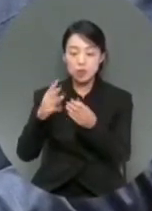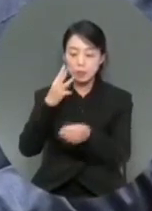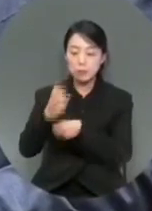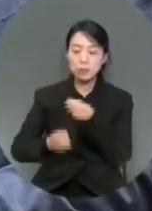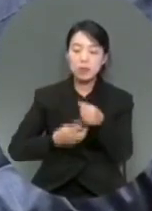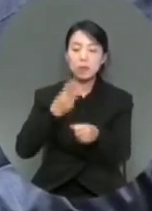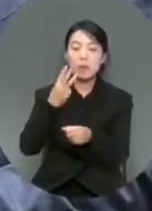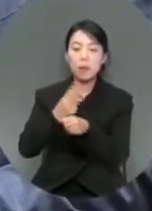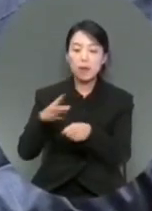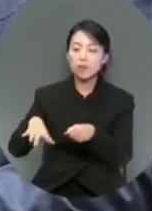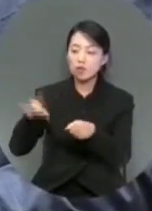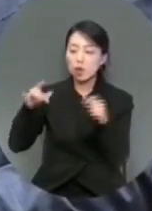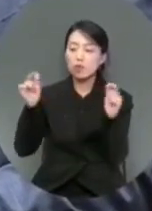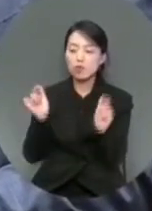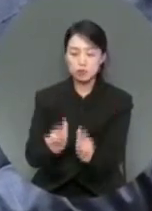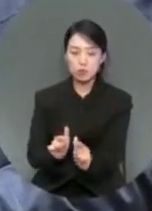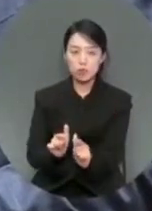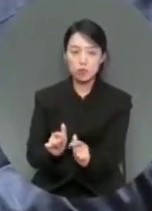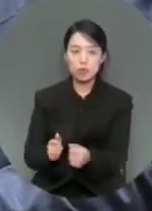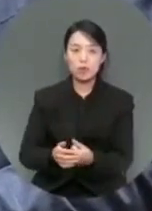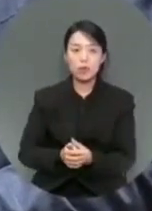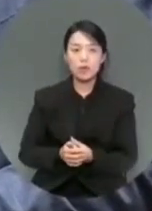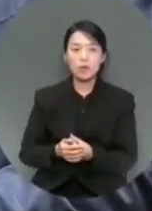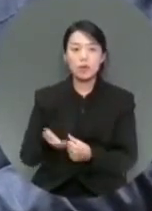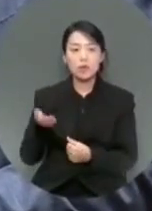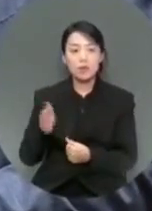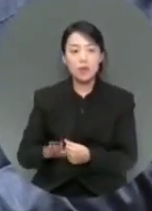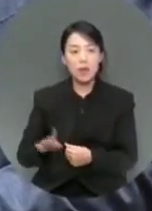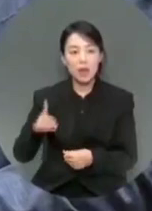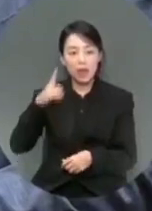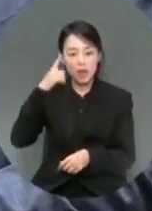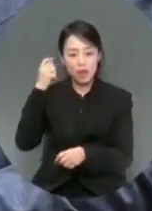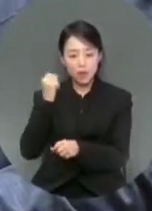응? 근데 R&D 예산이 이렇게 한해